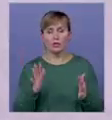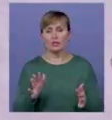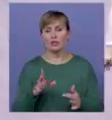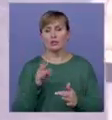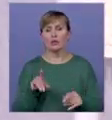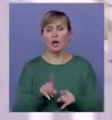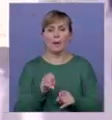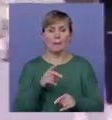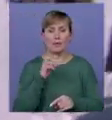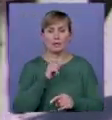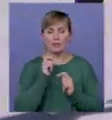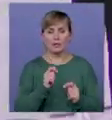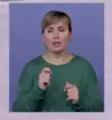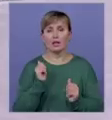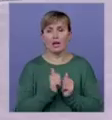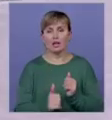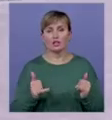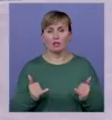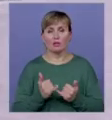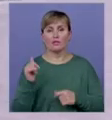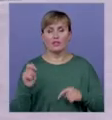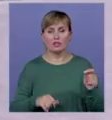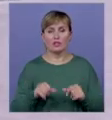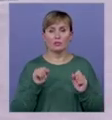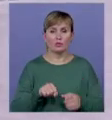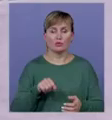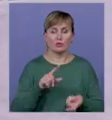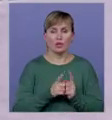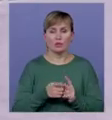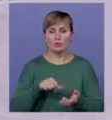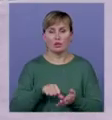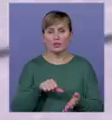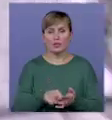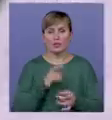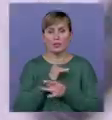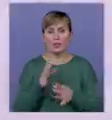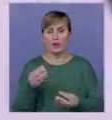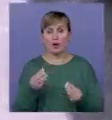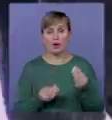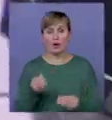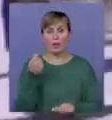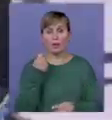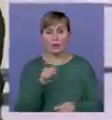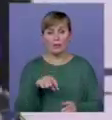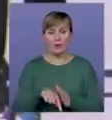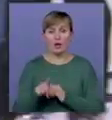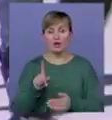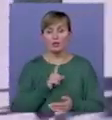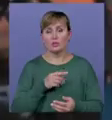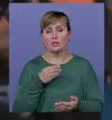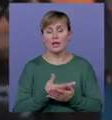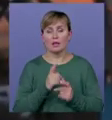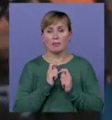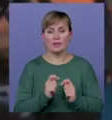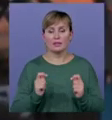без подарков? Абсолютно каждый гость фестиваля сможет стать участником праздничных розыгрышей. Победители викторин ждут ценные призы.